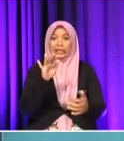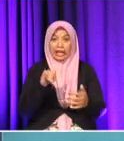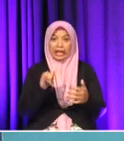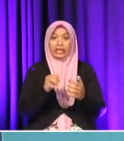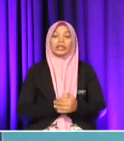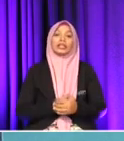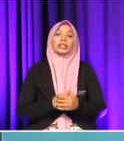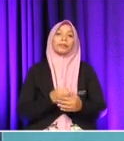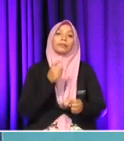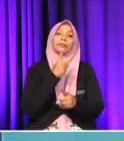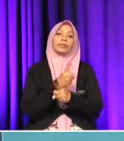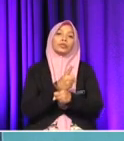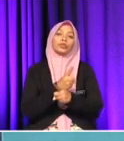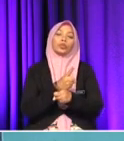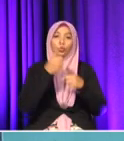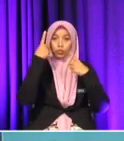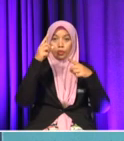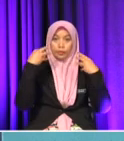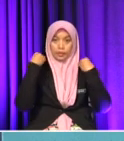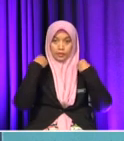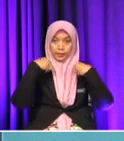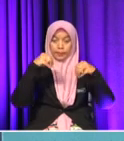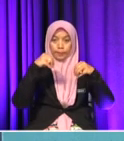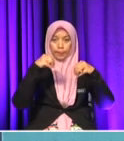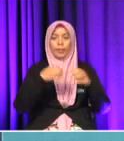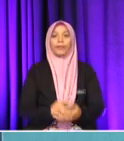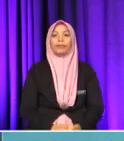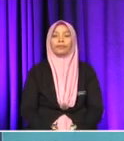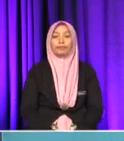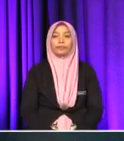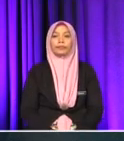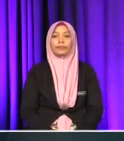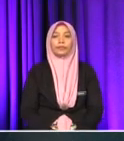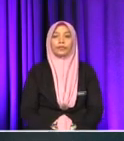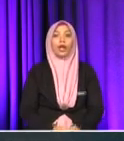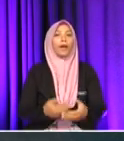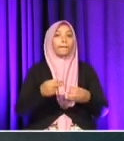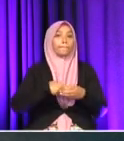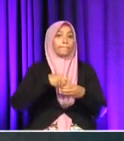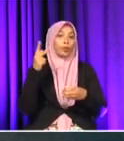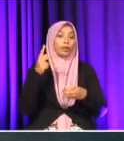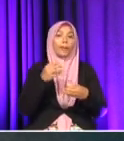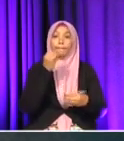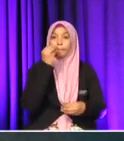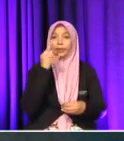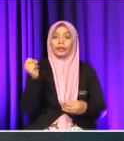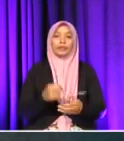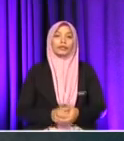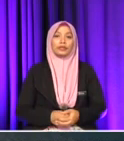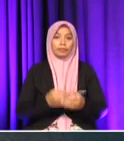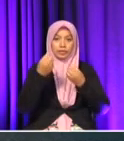identitas yaitu produk makanan pengeluaran produk makanan tersedia untuk menunjukkan logo